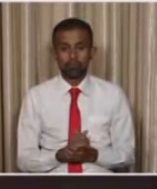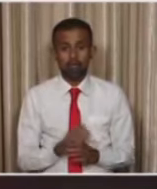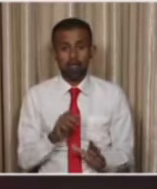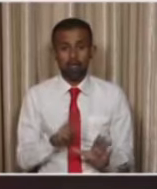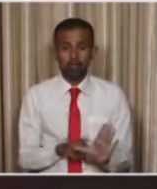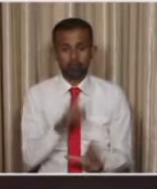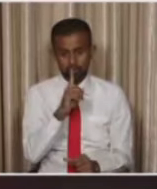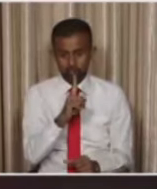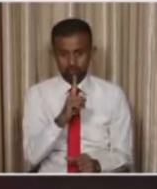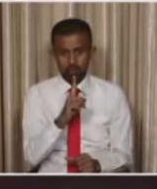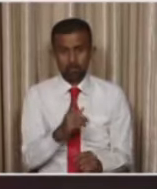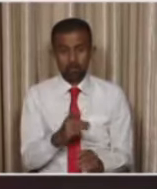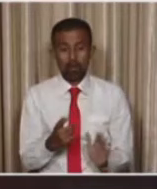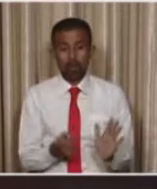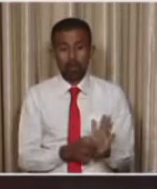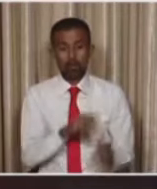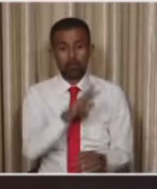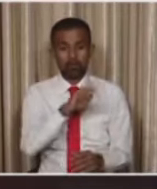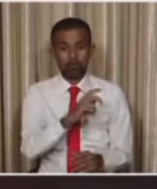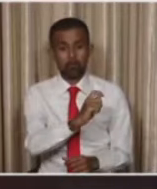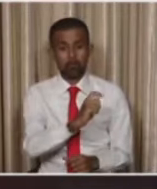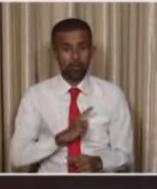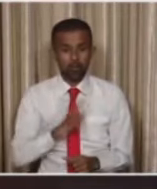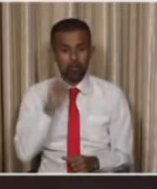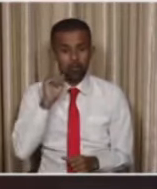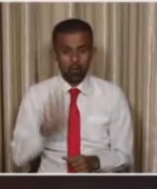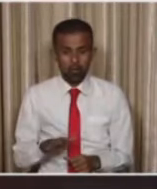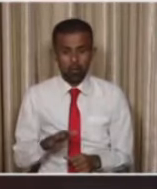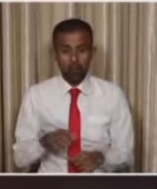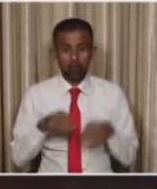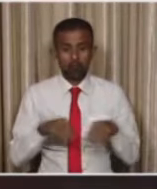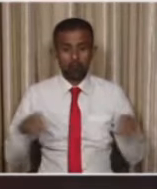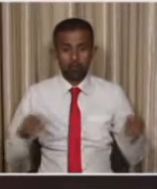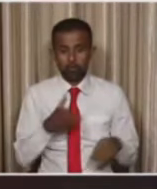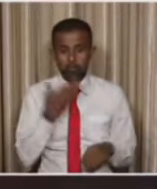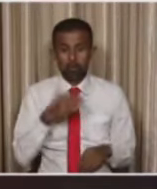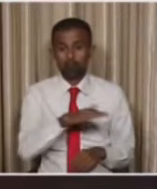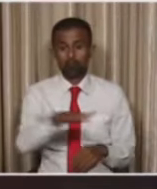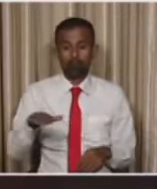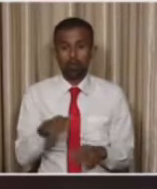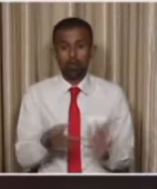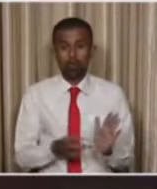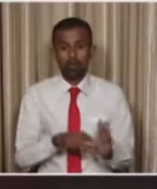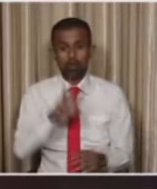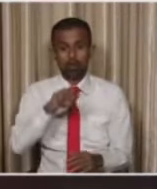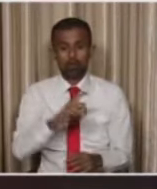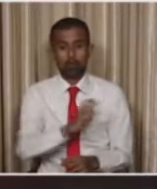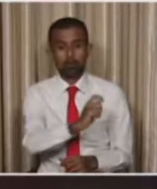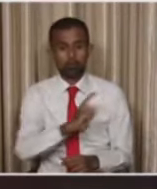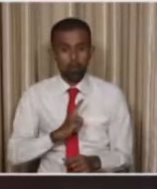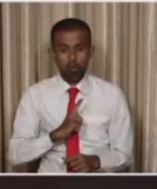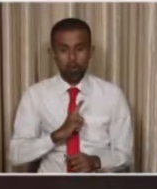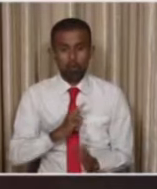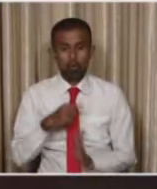වසරකට රුපියල් 130ක ආදායමක් බලාපොරොත්තු වෙනවා කියලා. වගා කළ හැකි ඉඩම් වලින් 130ක ආදායමක්.